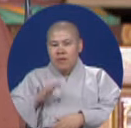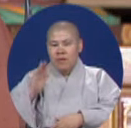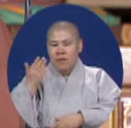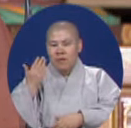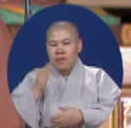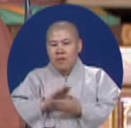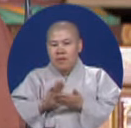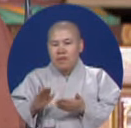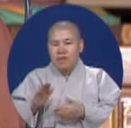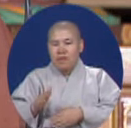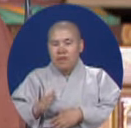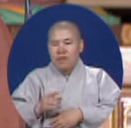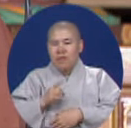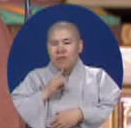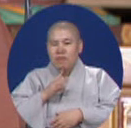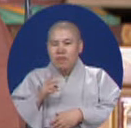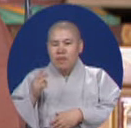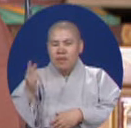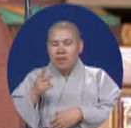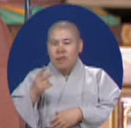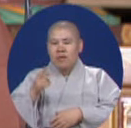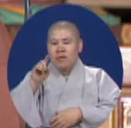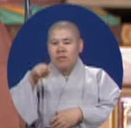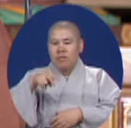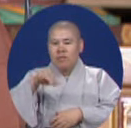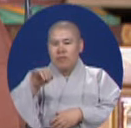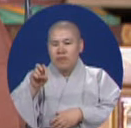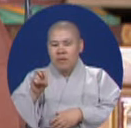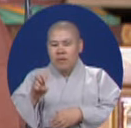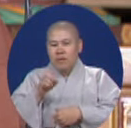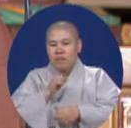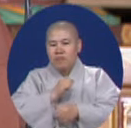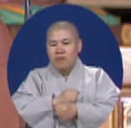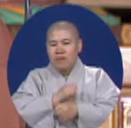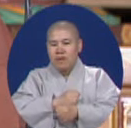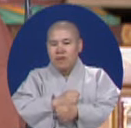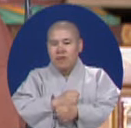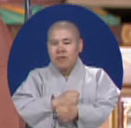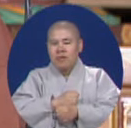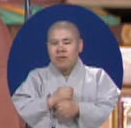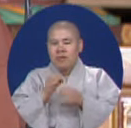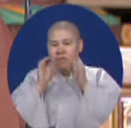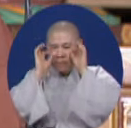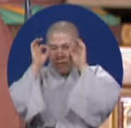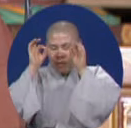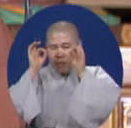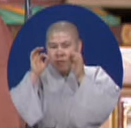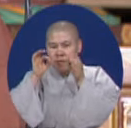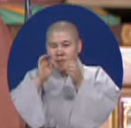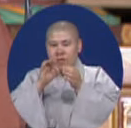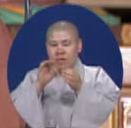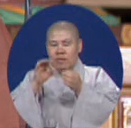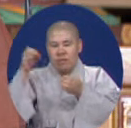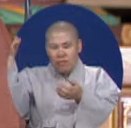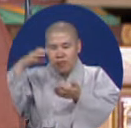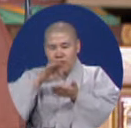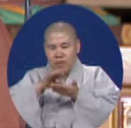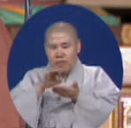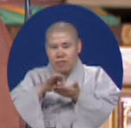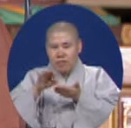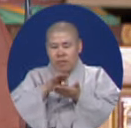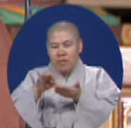수부무심 능조용이요. 비록 다시 무심하나 능이 조용을 해요. 비추어서 쓴다 이 말이에요. 조용하되